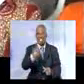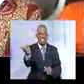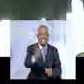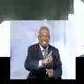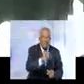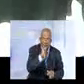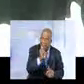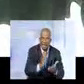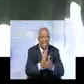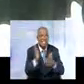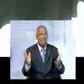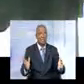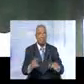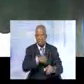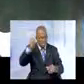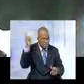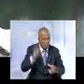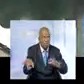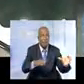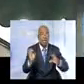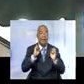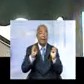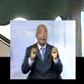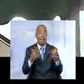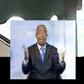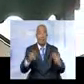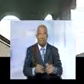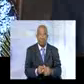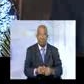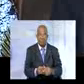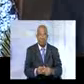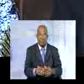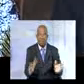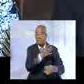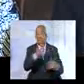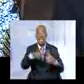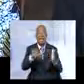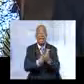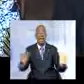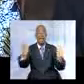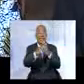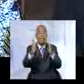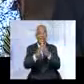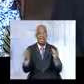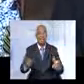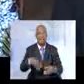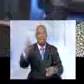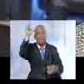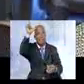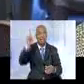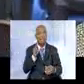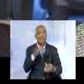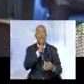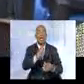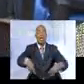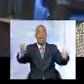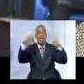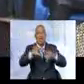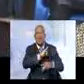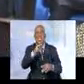sous-préfet d'Okruyo, Arnaud Kouadio Mathieu, a salué la volonté des producteurs de Meagui d'être acteurs de